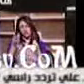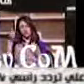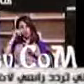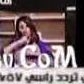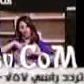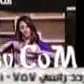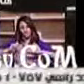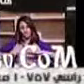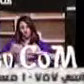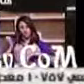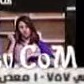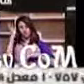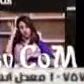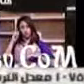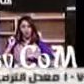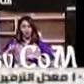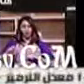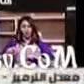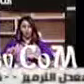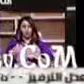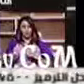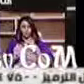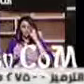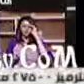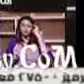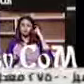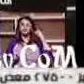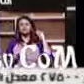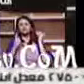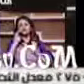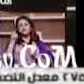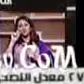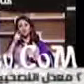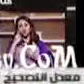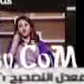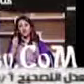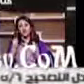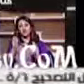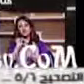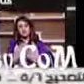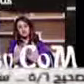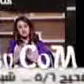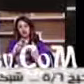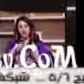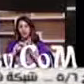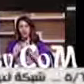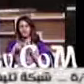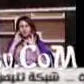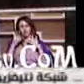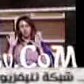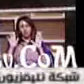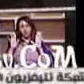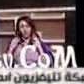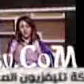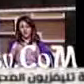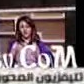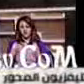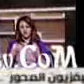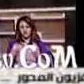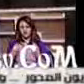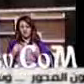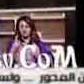يعني يعني ايهه بالضبط حتى لكون هناك تاثير على احكام القضاء بالضبط لكن لكن خلينا نحط حضراتكم